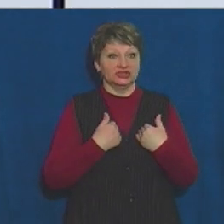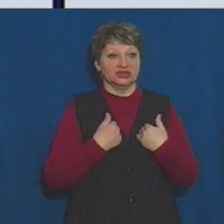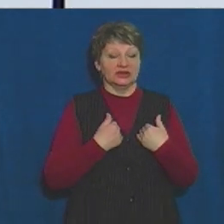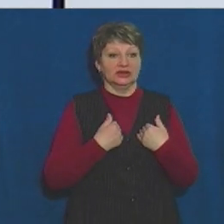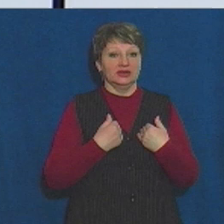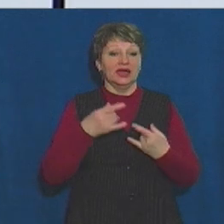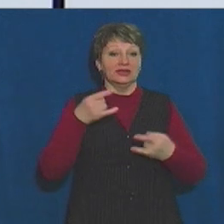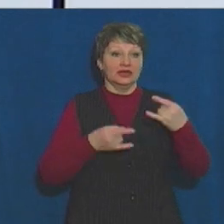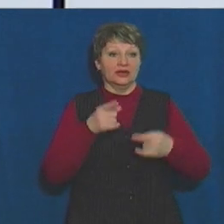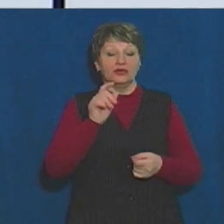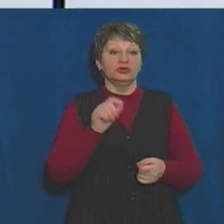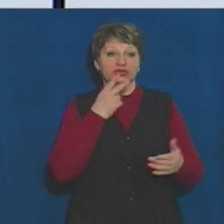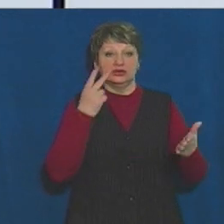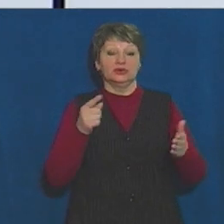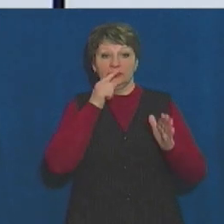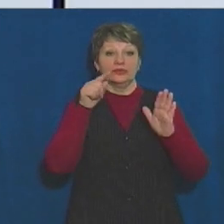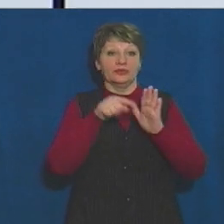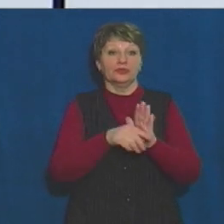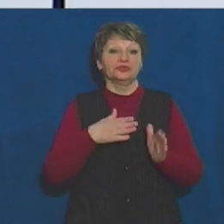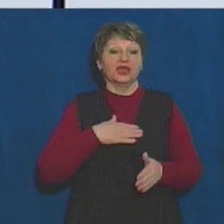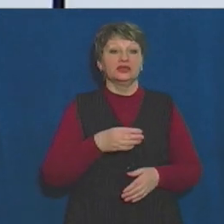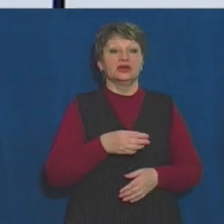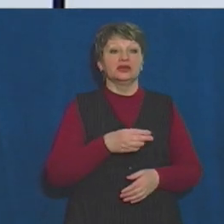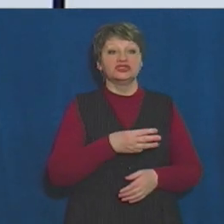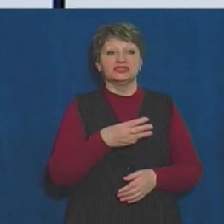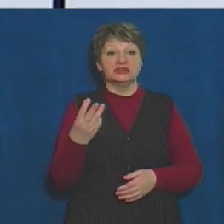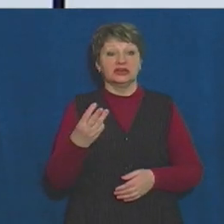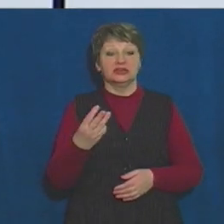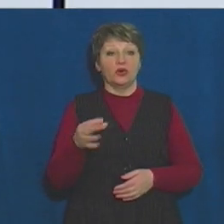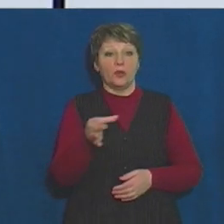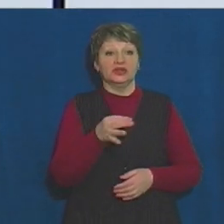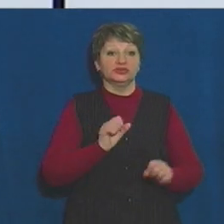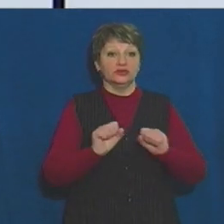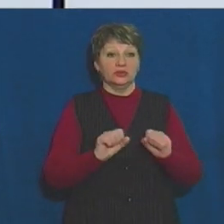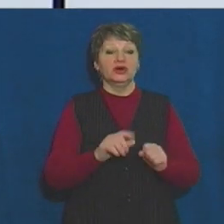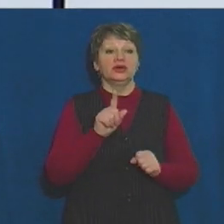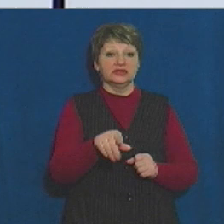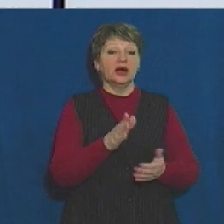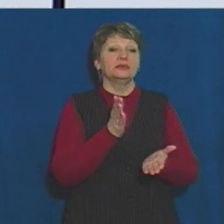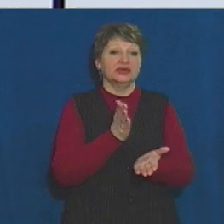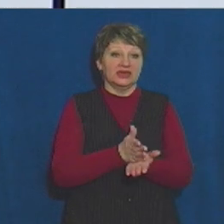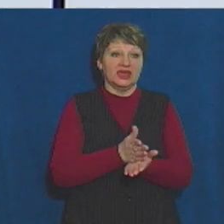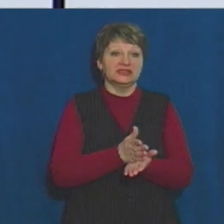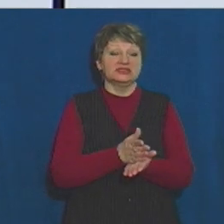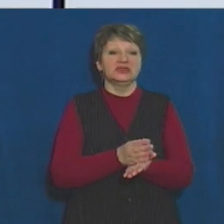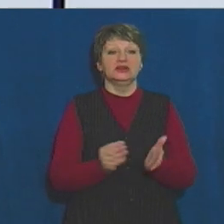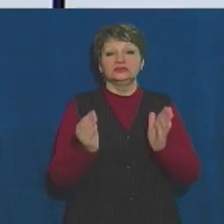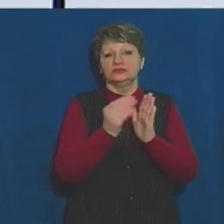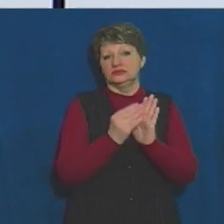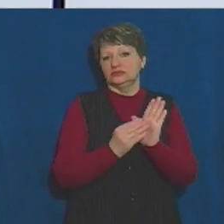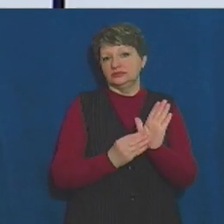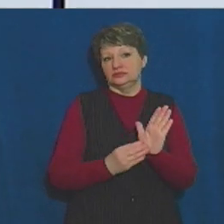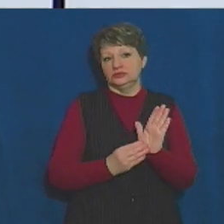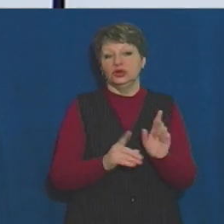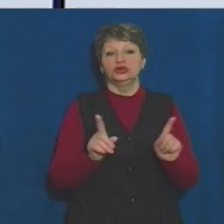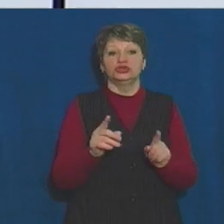може зайти на сайт нашого обласного управління і подивитися, там всі рубки, які ми плануємо проводити, які рубаємо, вони всі оприлюднені онлайн.